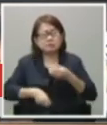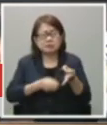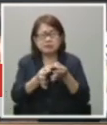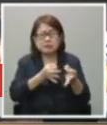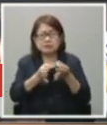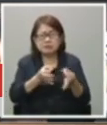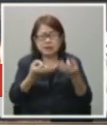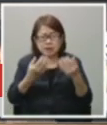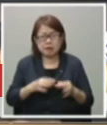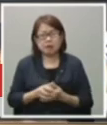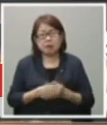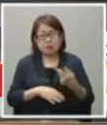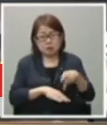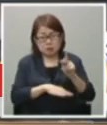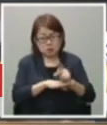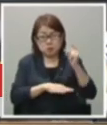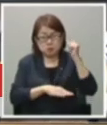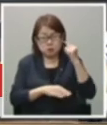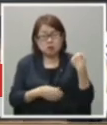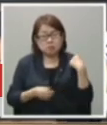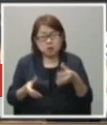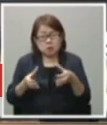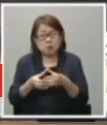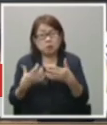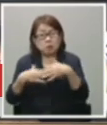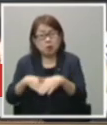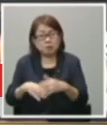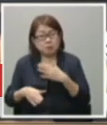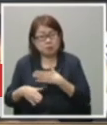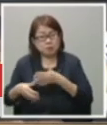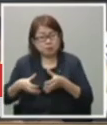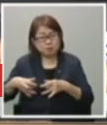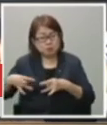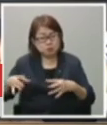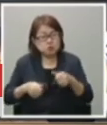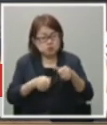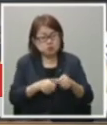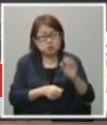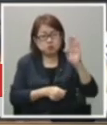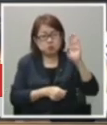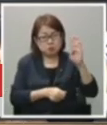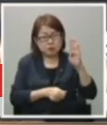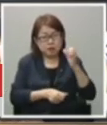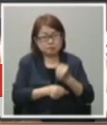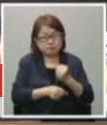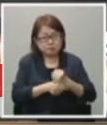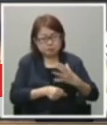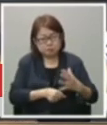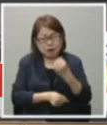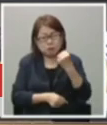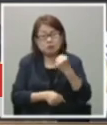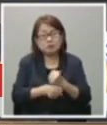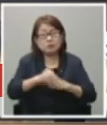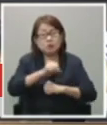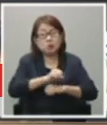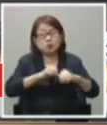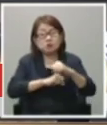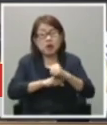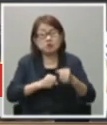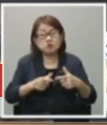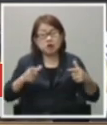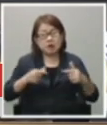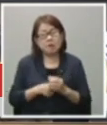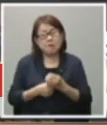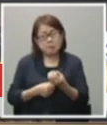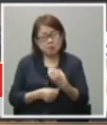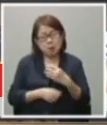ท่านประธานครับมีพรรคพวกผมที่อยู่บริษัทก่อสร้างใหญ่ๆครับเขาบอกว่าทุกปีวปอเ